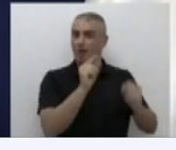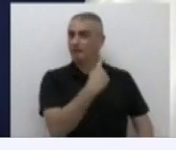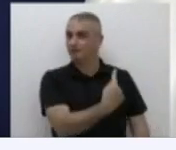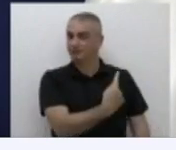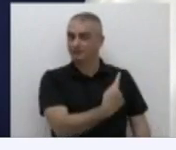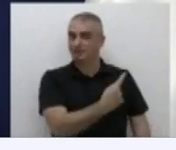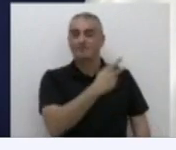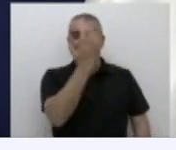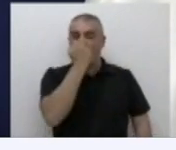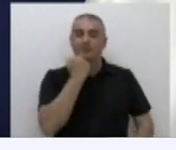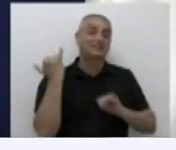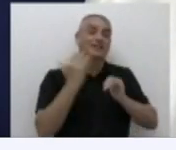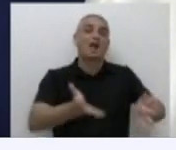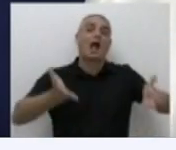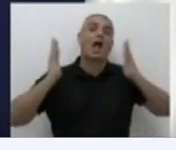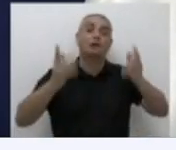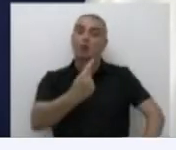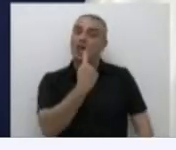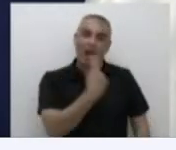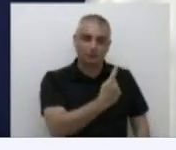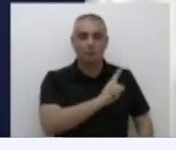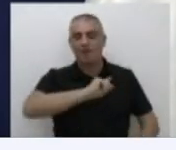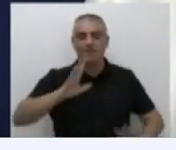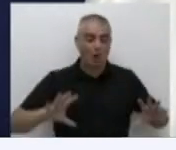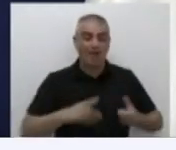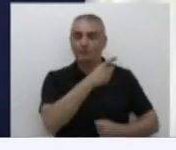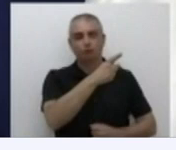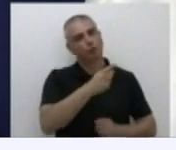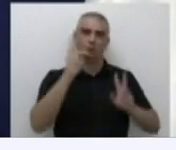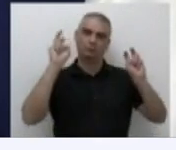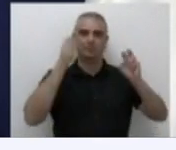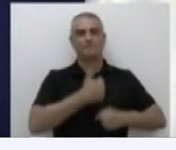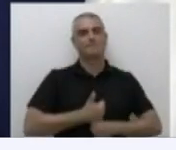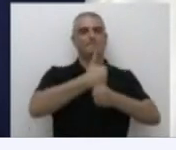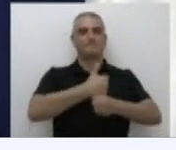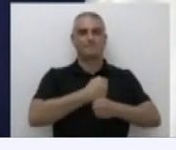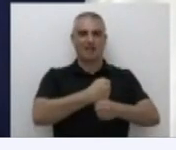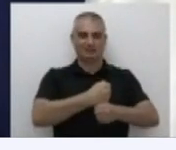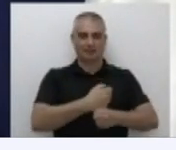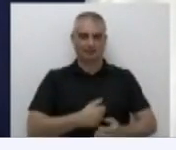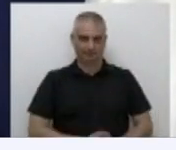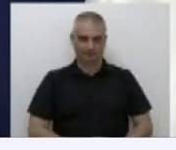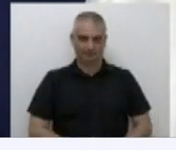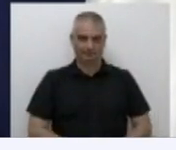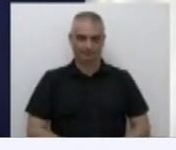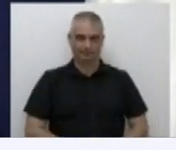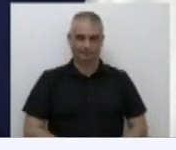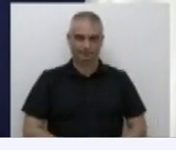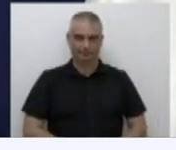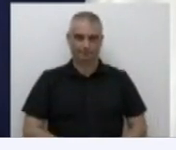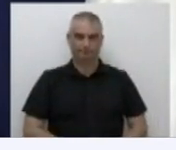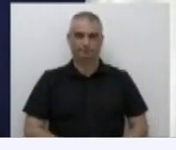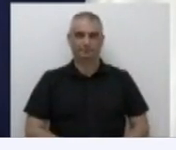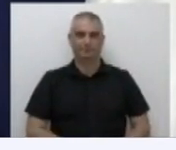بمواطني غزة. حماس جلبت كارثة على نفسها وعلى المجتمع التي تدعي الحركة أنها